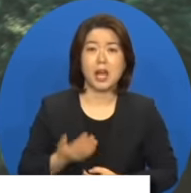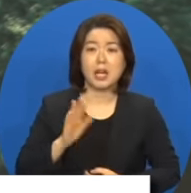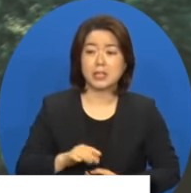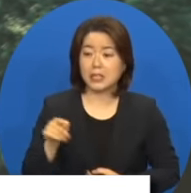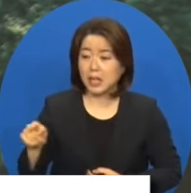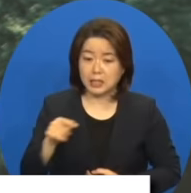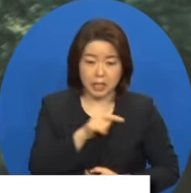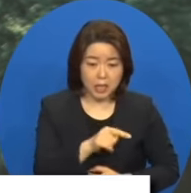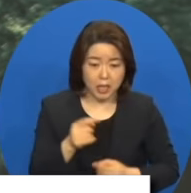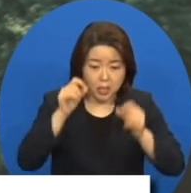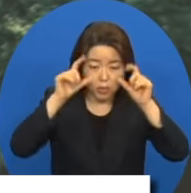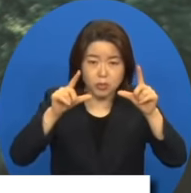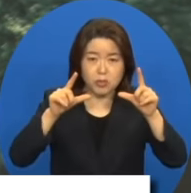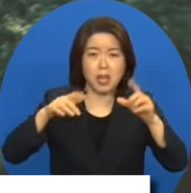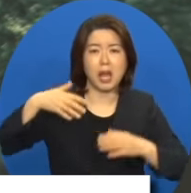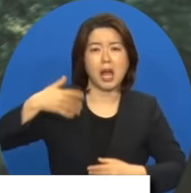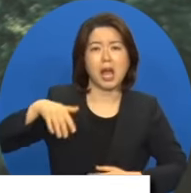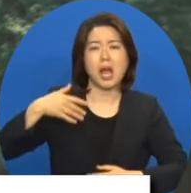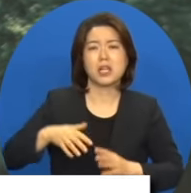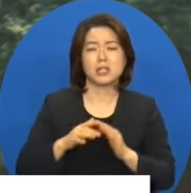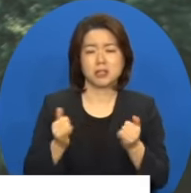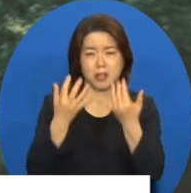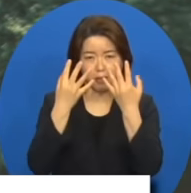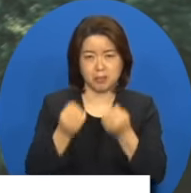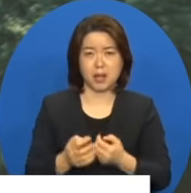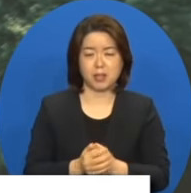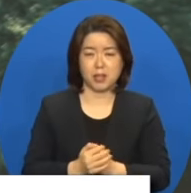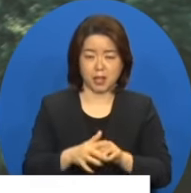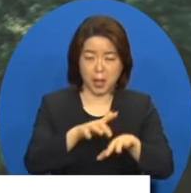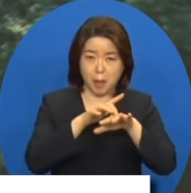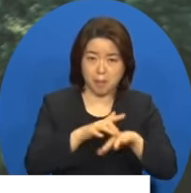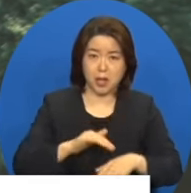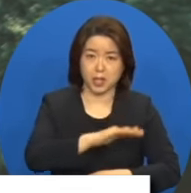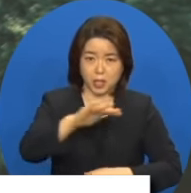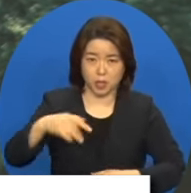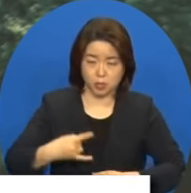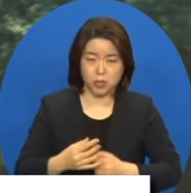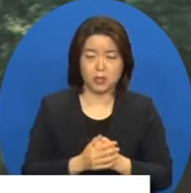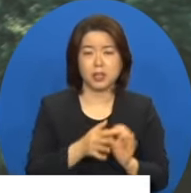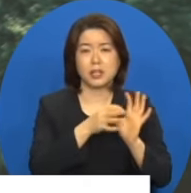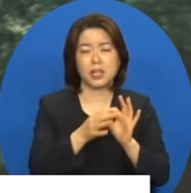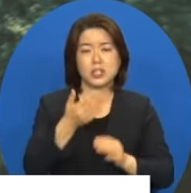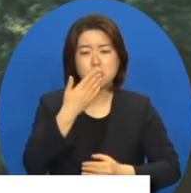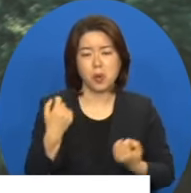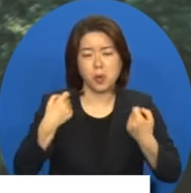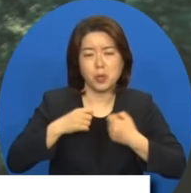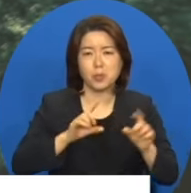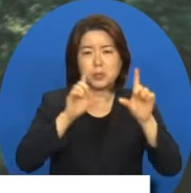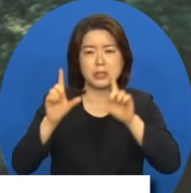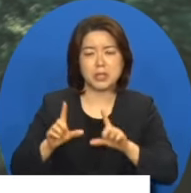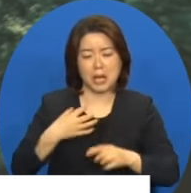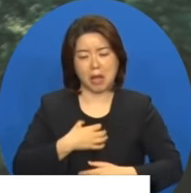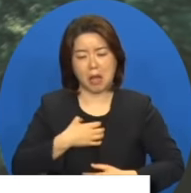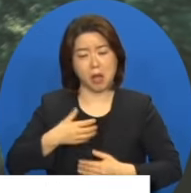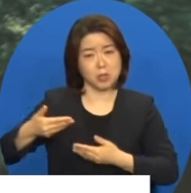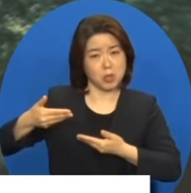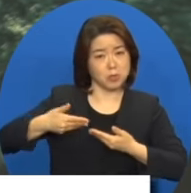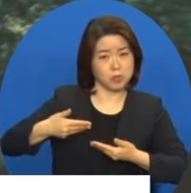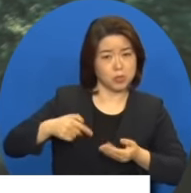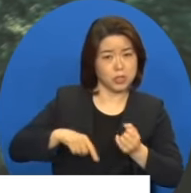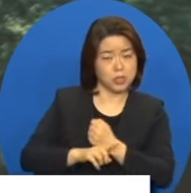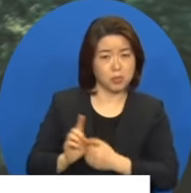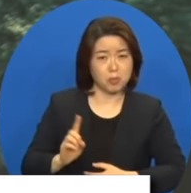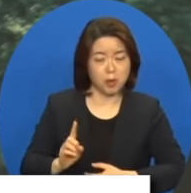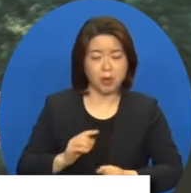눈이 뜨이지 않는 사람이 많습니다. 마귀가 우리에게 계속 먹고 있고 사는 염려를 주는 이유는 하나님의